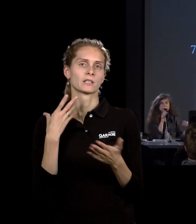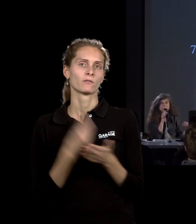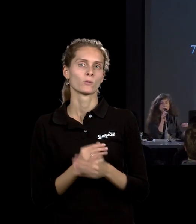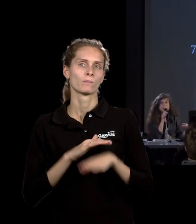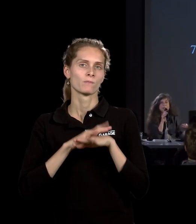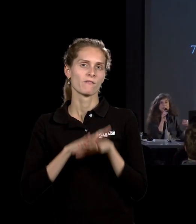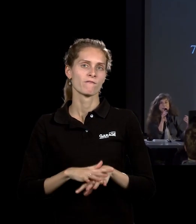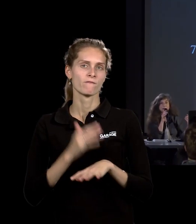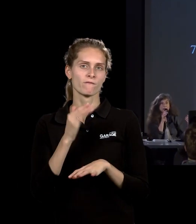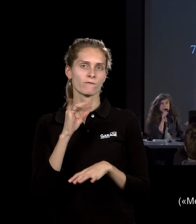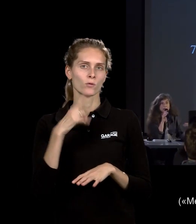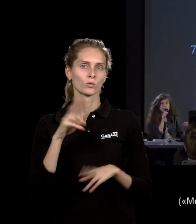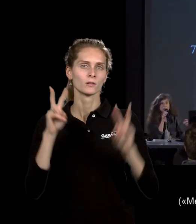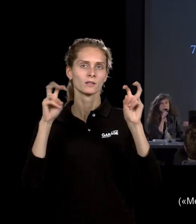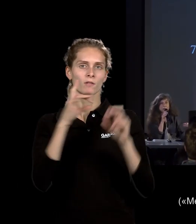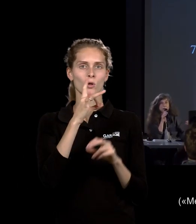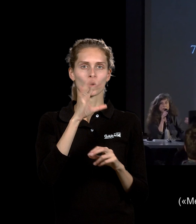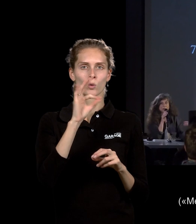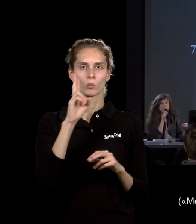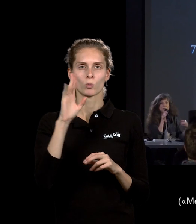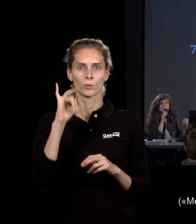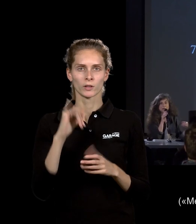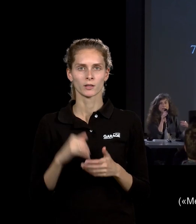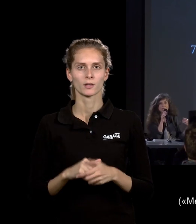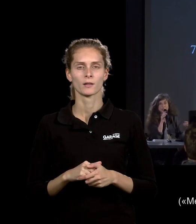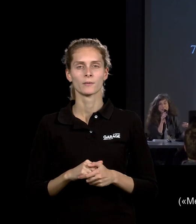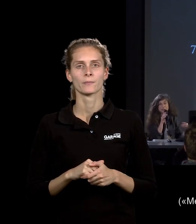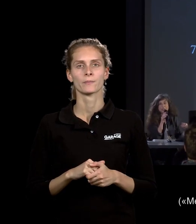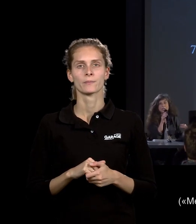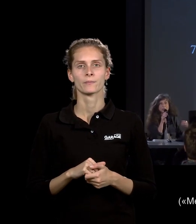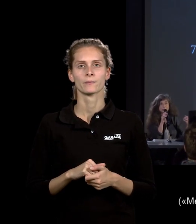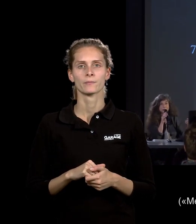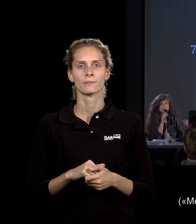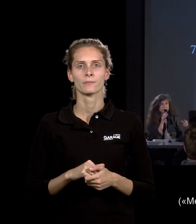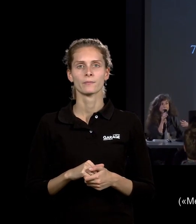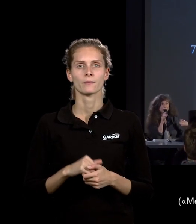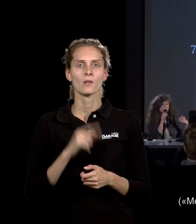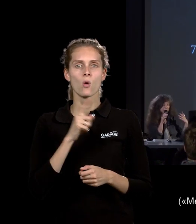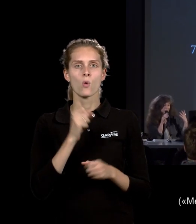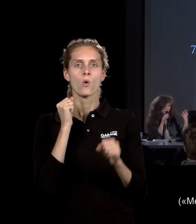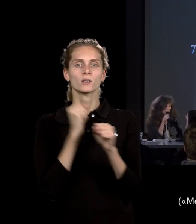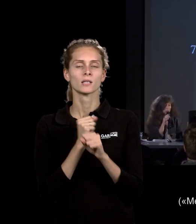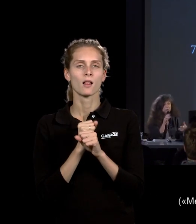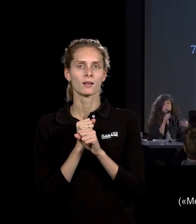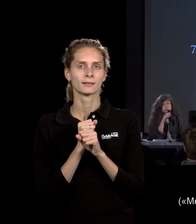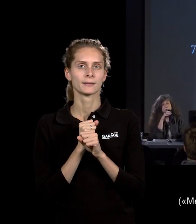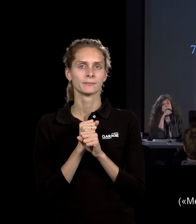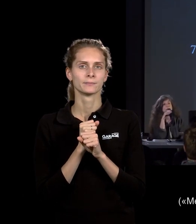который называется «Рокки», Раушенберг Overseas Cultural Exchange. Он делает